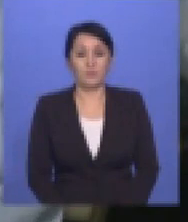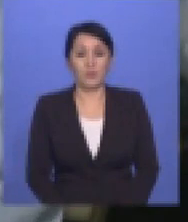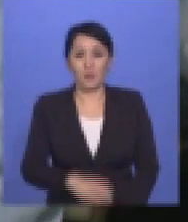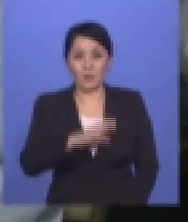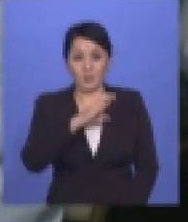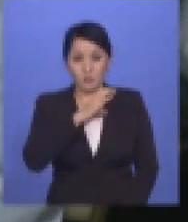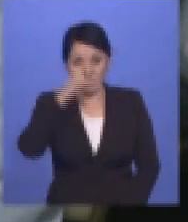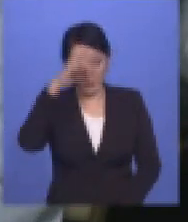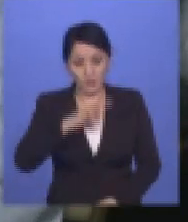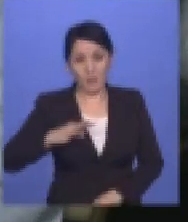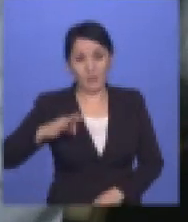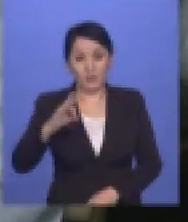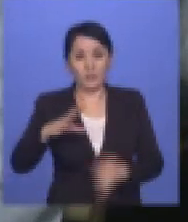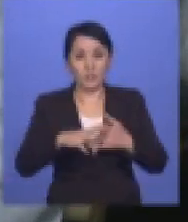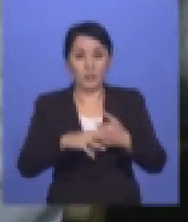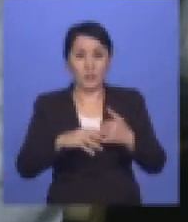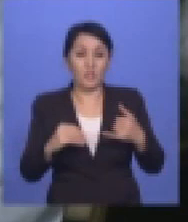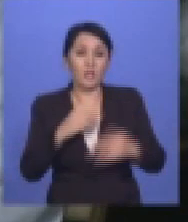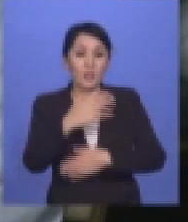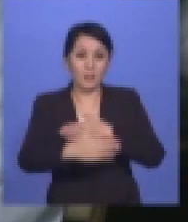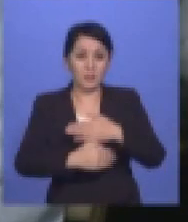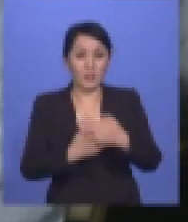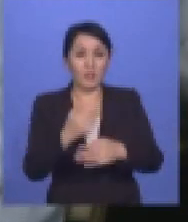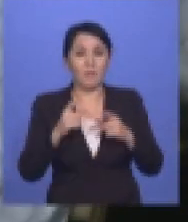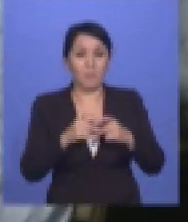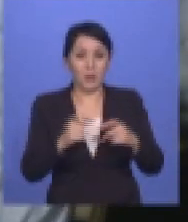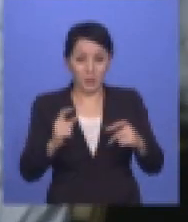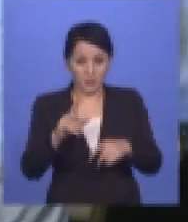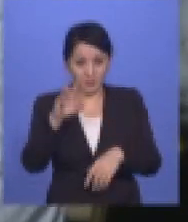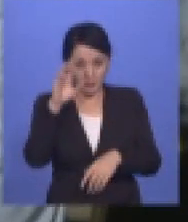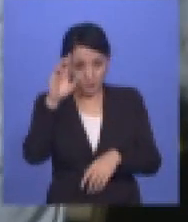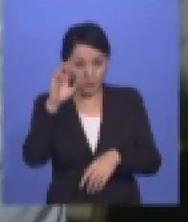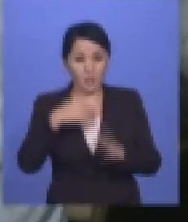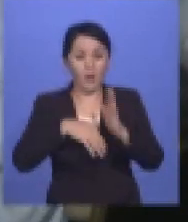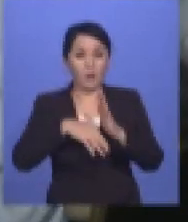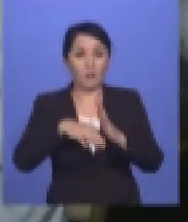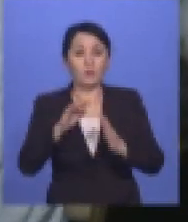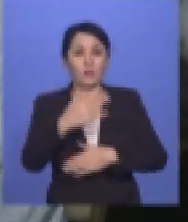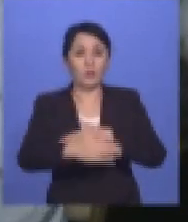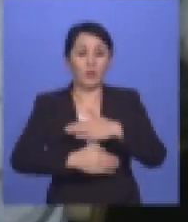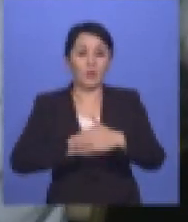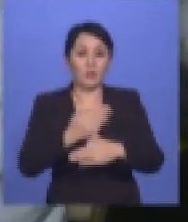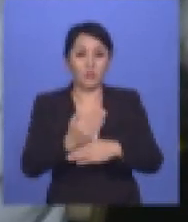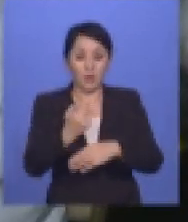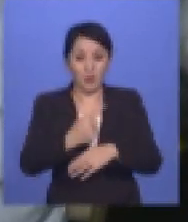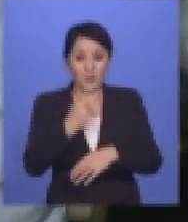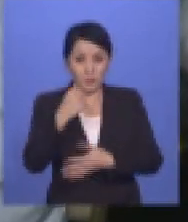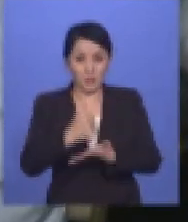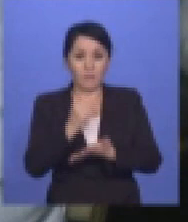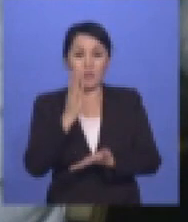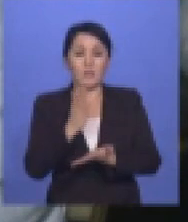Солтүстік Қазақстан жерінің диқаншылары еліміздегі ең үздік диқаншылары деп айтуға негіз